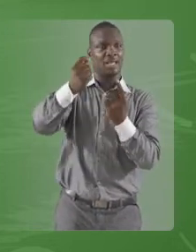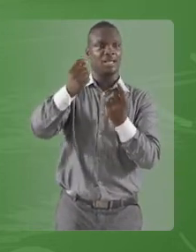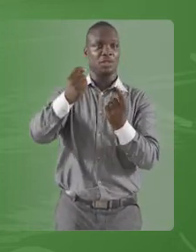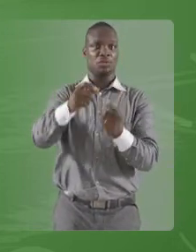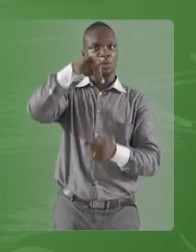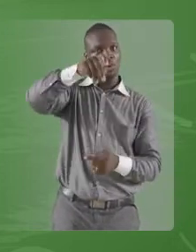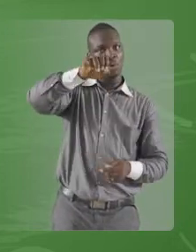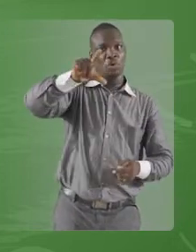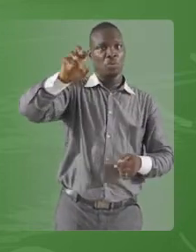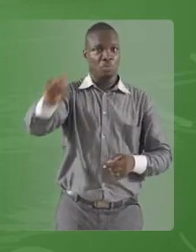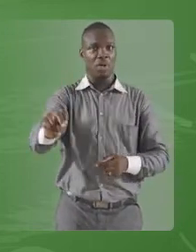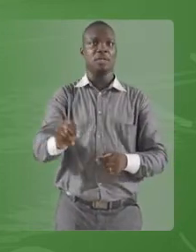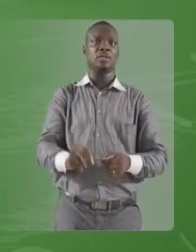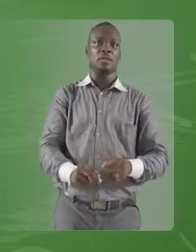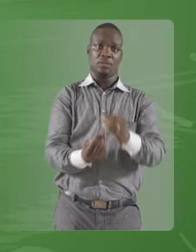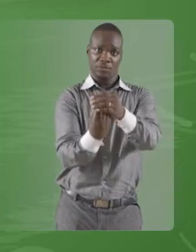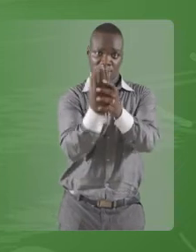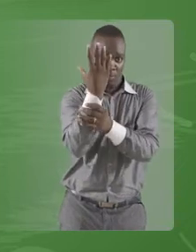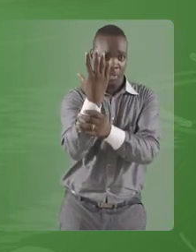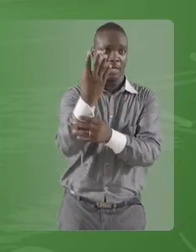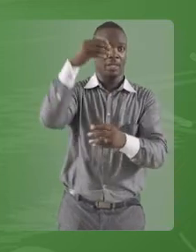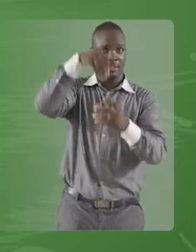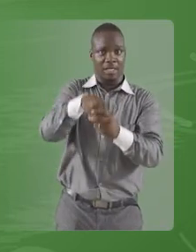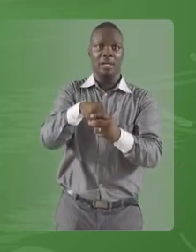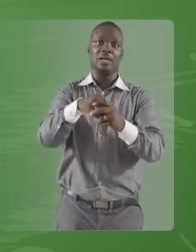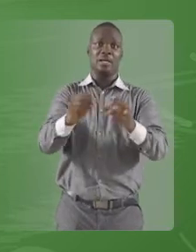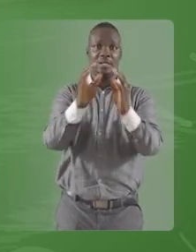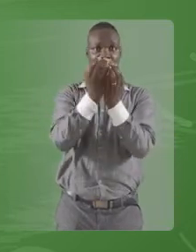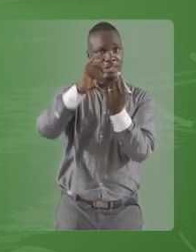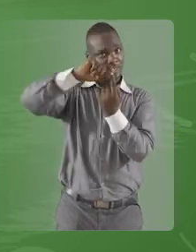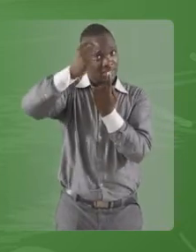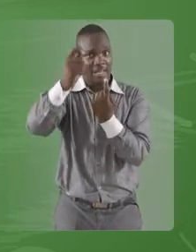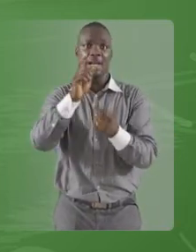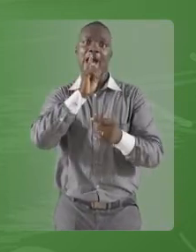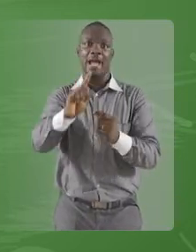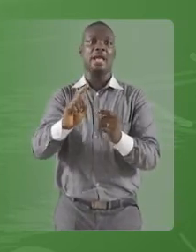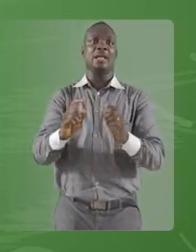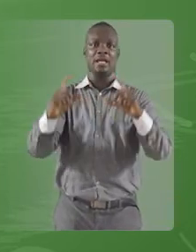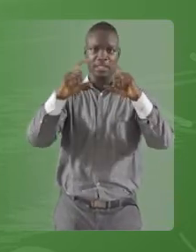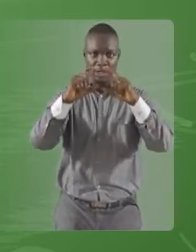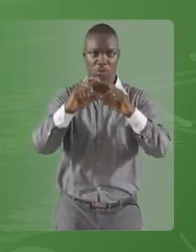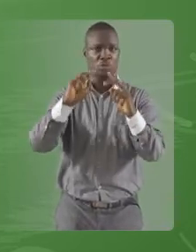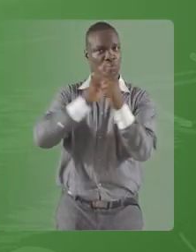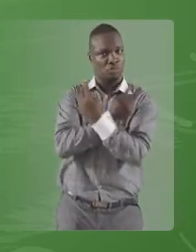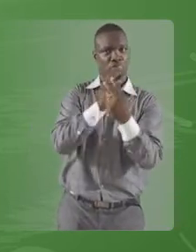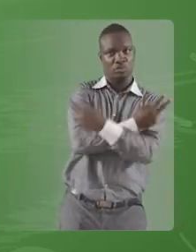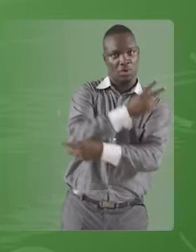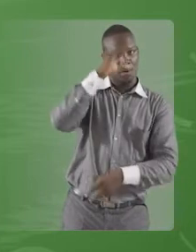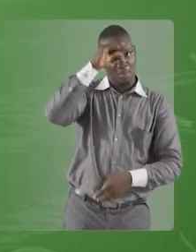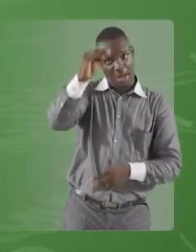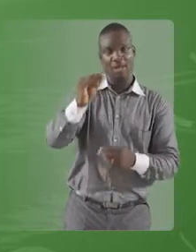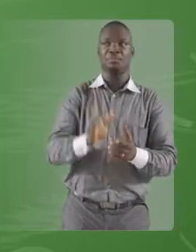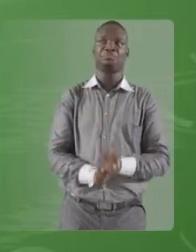à l'intérieur de l'antère est la cellule reproductrice mâle. Nous avons fini de